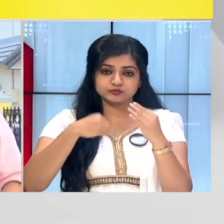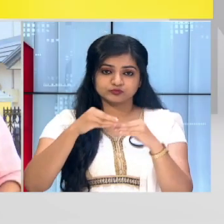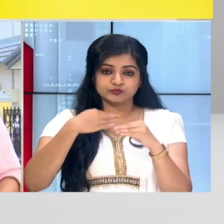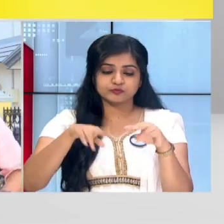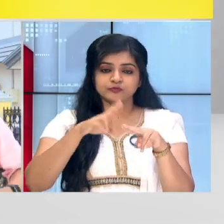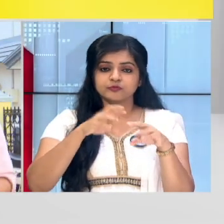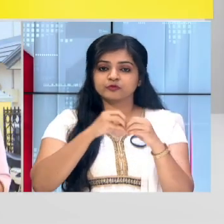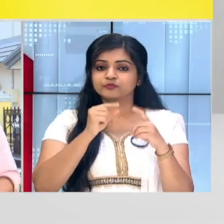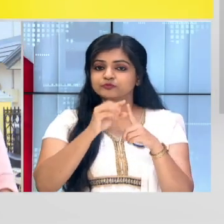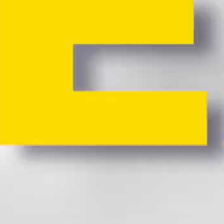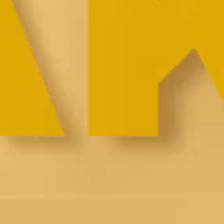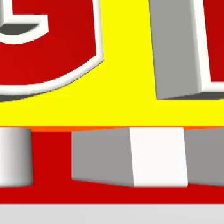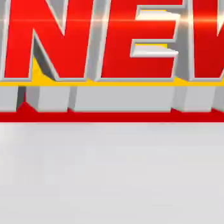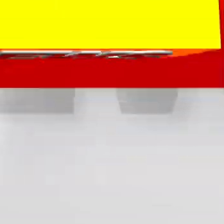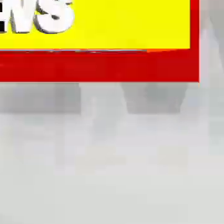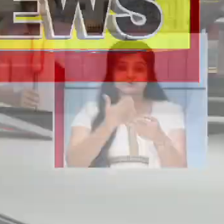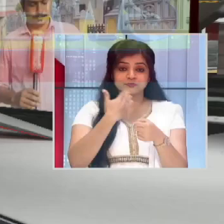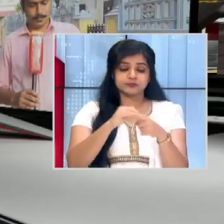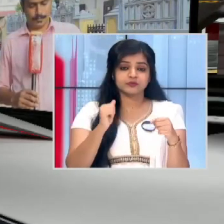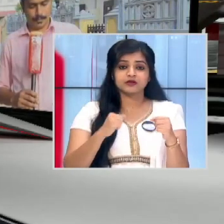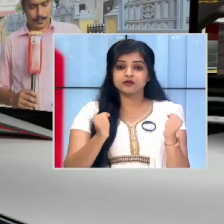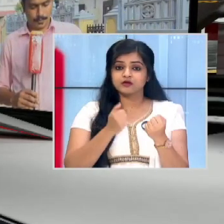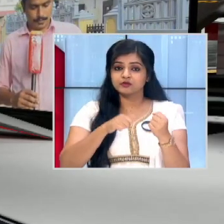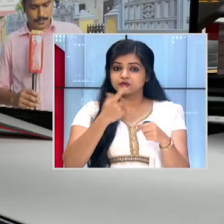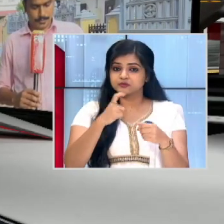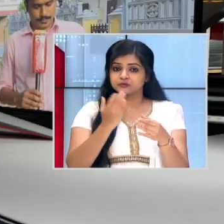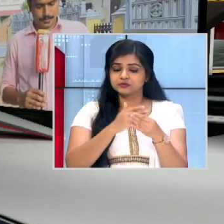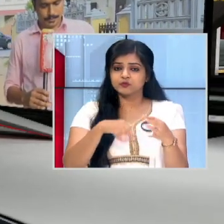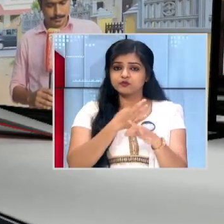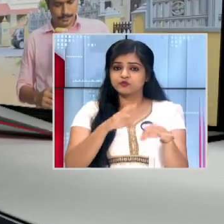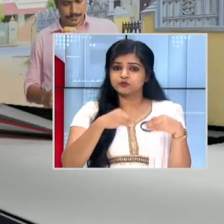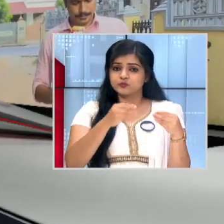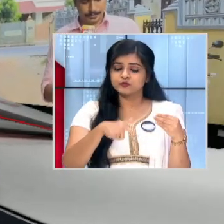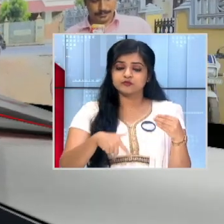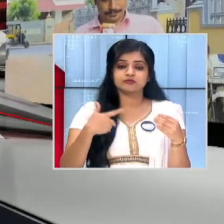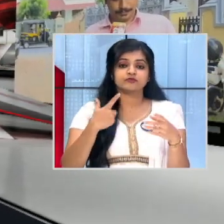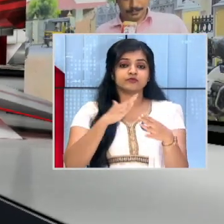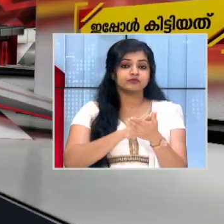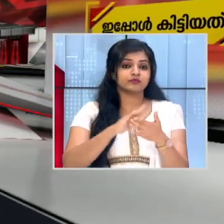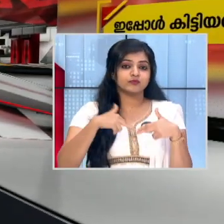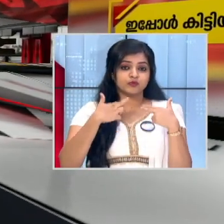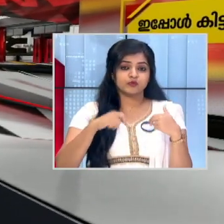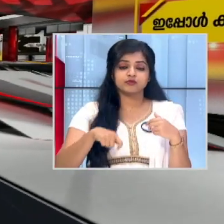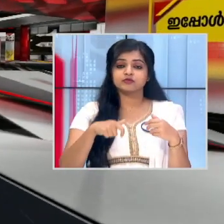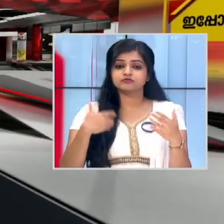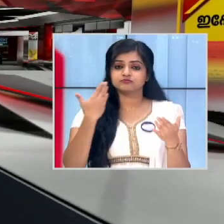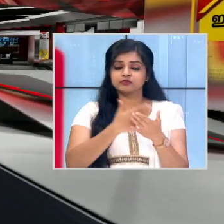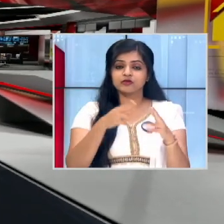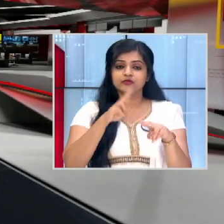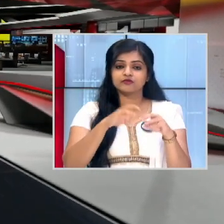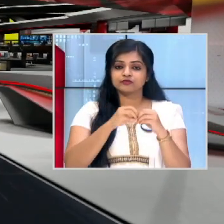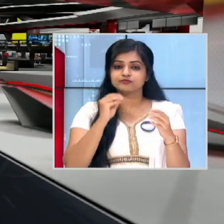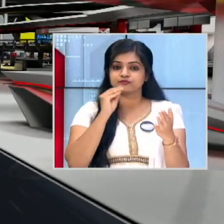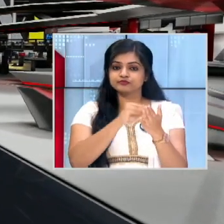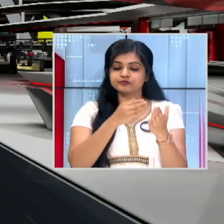പറഞ്ഞു വെക്കുകയാണ്. പ്രവിത, വധശ്രമക്കേസിലെ പ്രതികളെ വെറുതെ വിട്ട ഹൈക്കോടതി വിധിക്കെതിരെയാണ് പി ജയരാജൻ ഫേസ്ബുക്ക് പോസ്റ്റിലൂടെ വിമർശനം